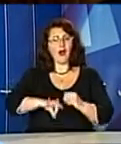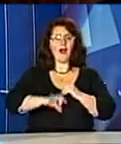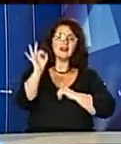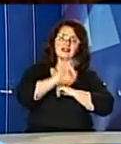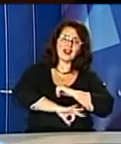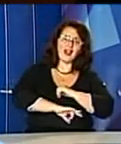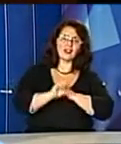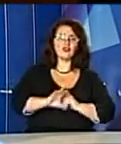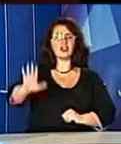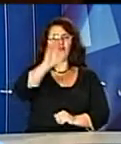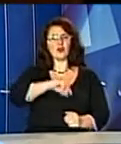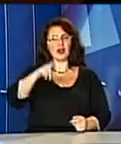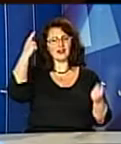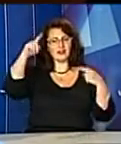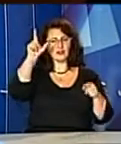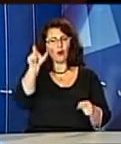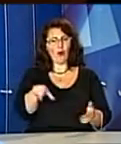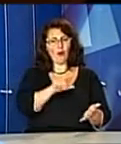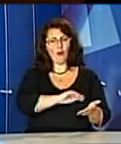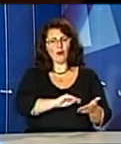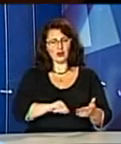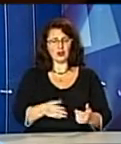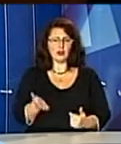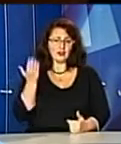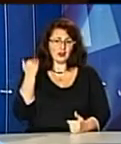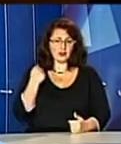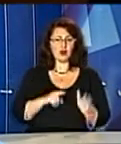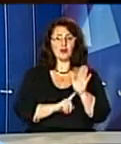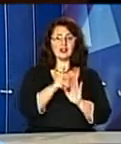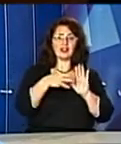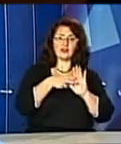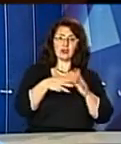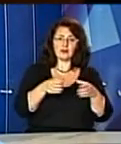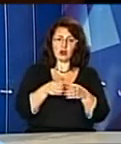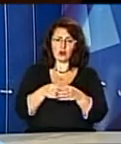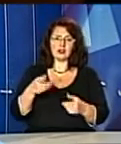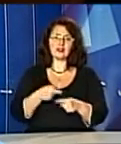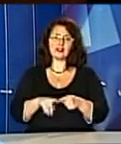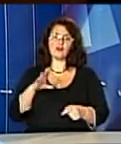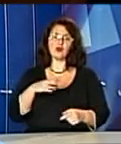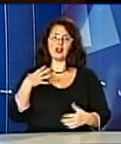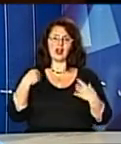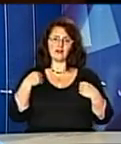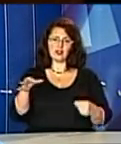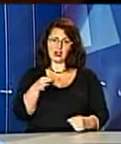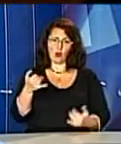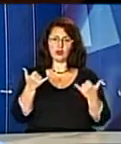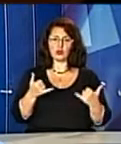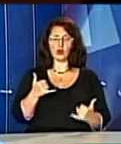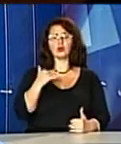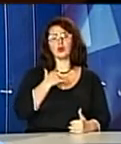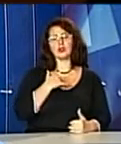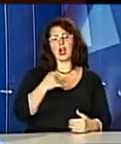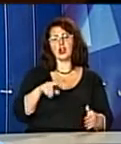західноєвропейського композитора. Коли 7 років тому ми починали всього з 8 колективів, і переважно це була Львівська область, сьогодні ми у нашому місті,